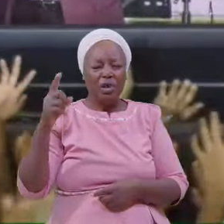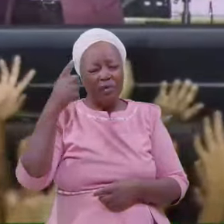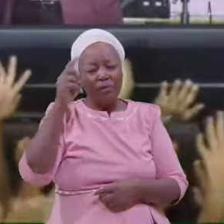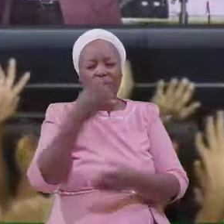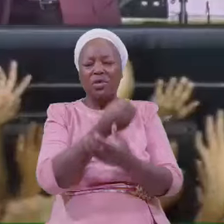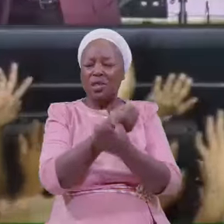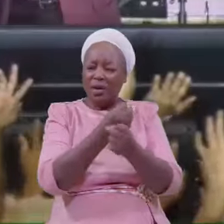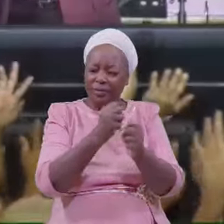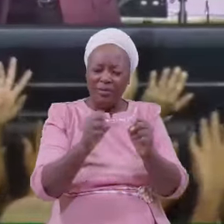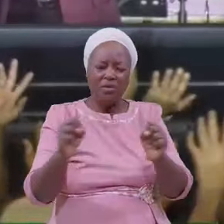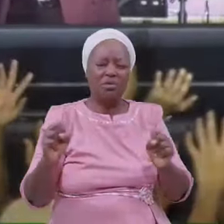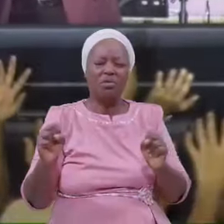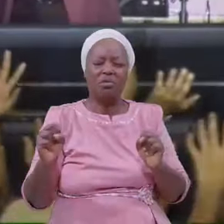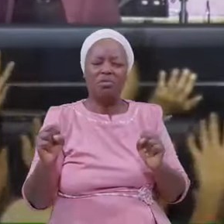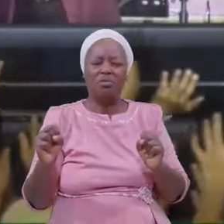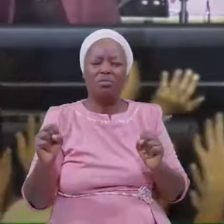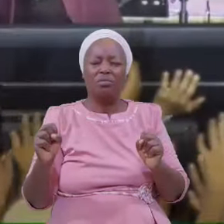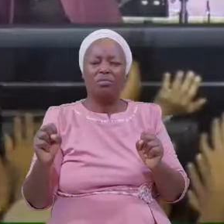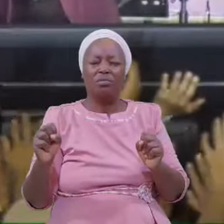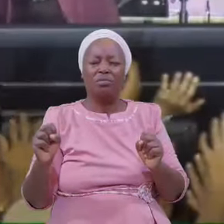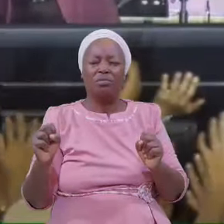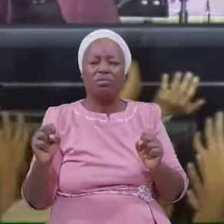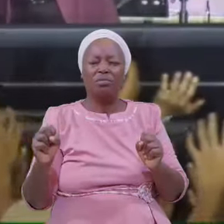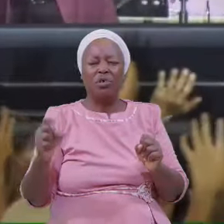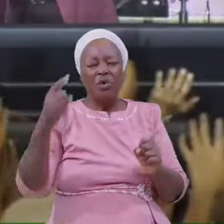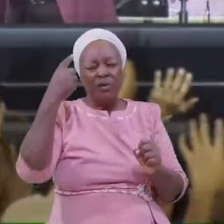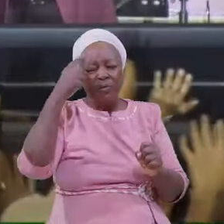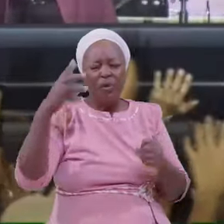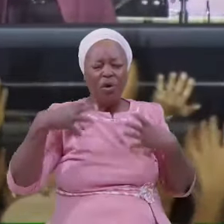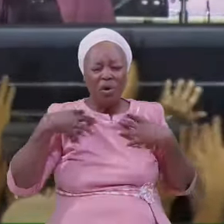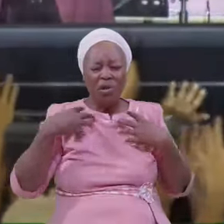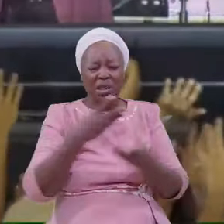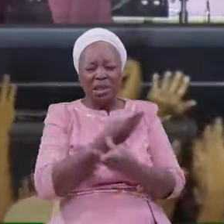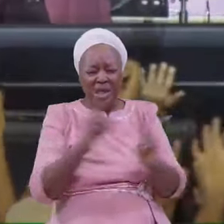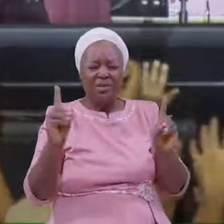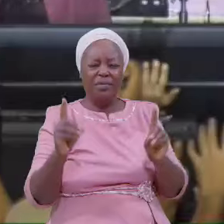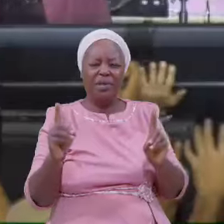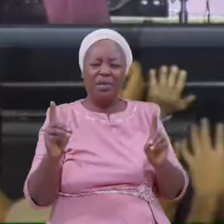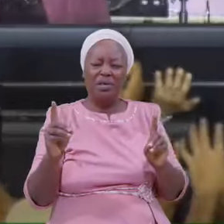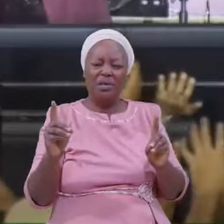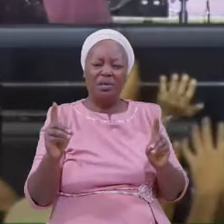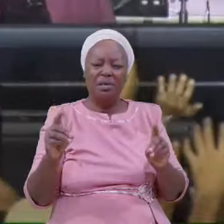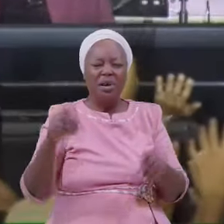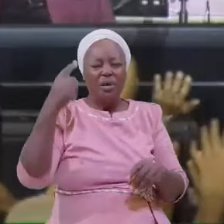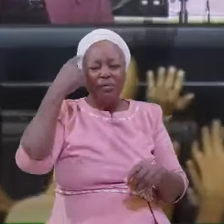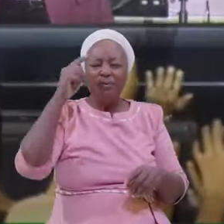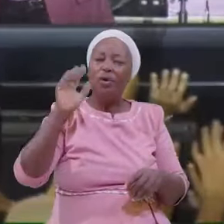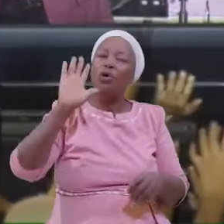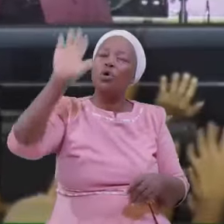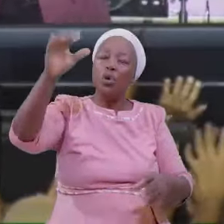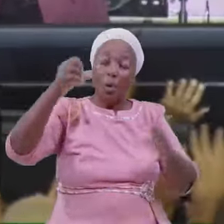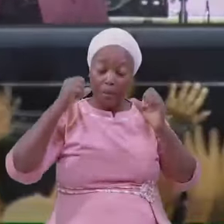At hinihingi nila, tinatanggap ang pagliligtas. For your power to set them